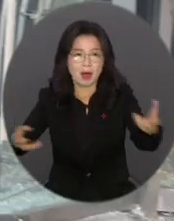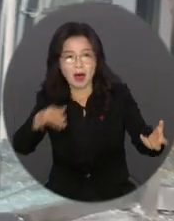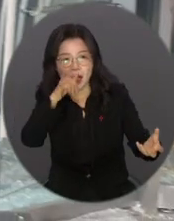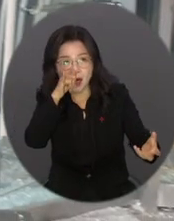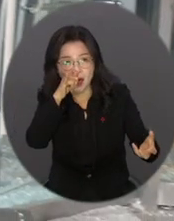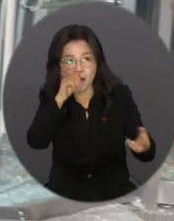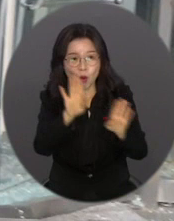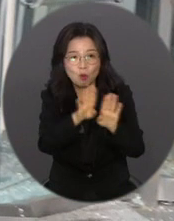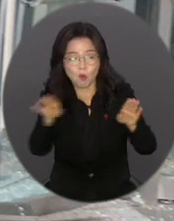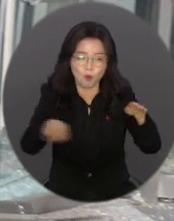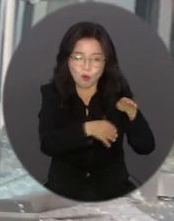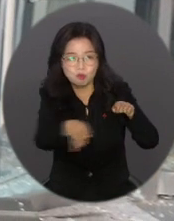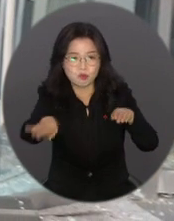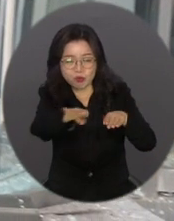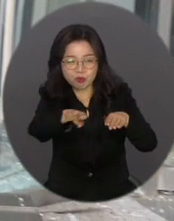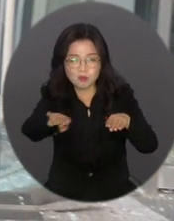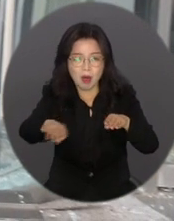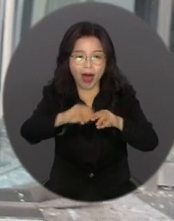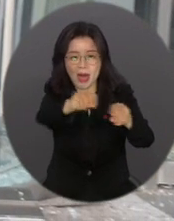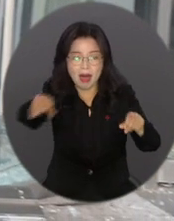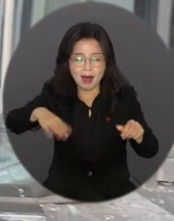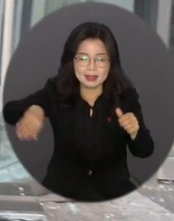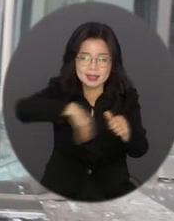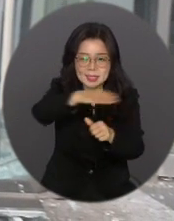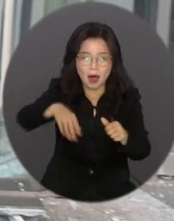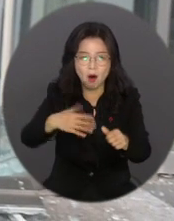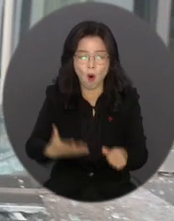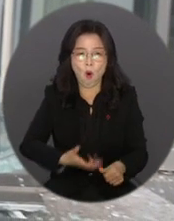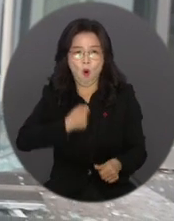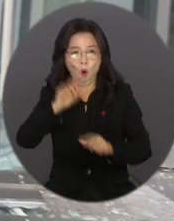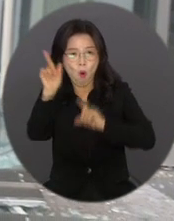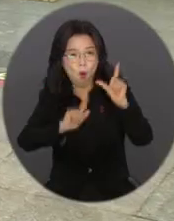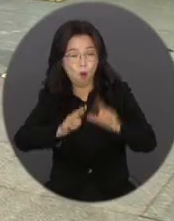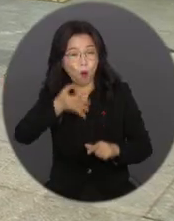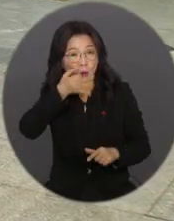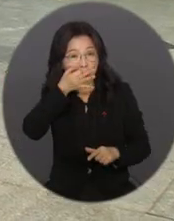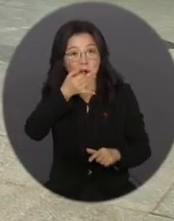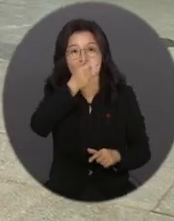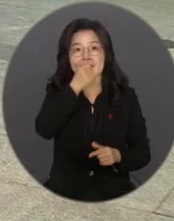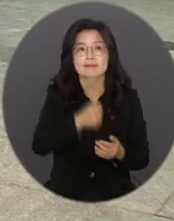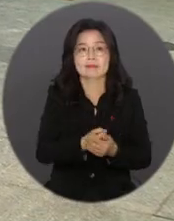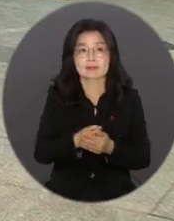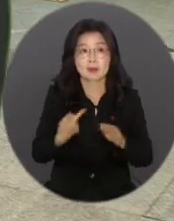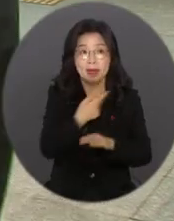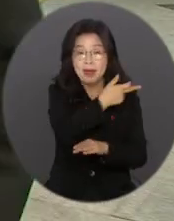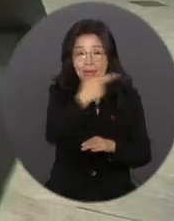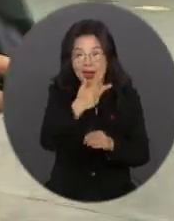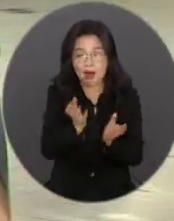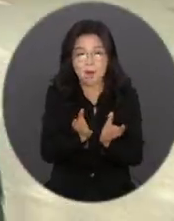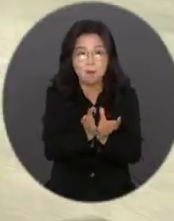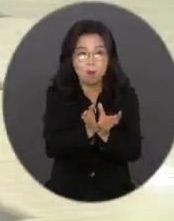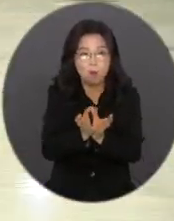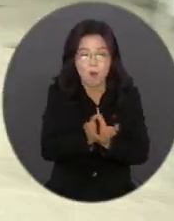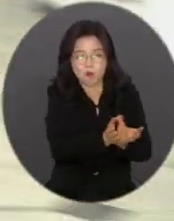차량이 돌진한 방향대로 바닥에 흩뿌려진 흙은 사고 충격을 가늠하게 합니다 밖에 있던 대형 화분을 몰고